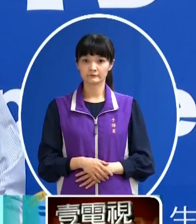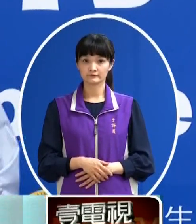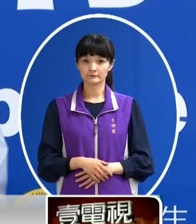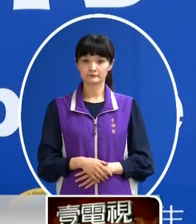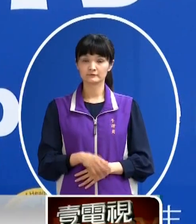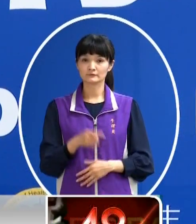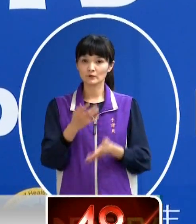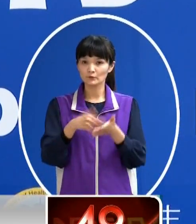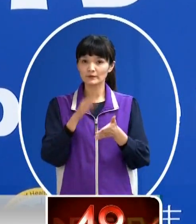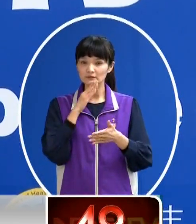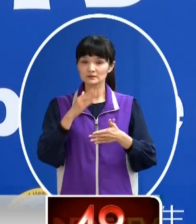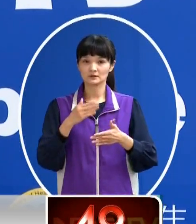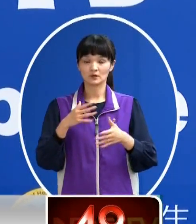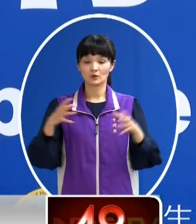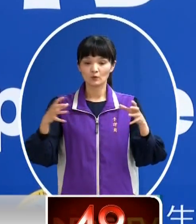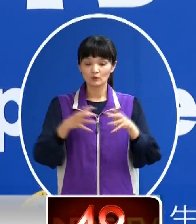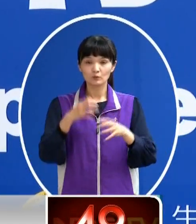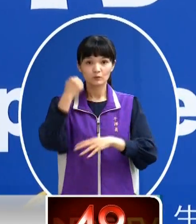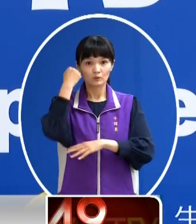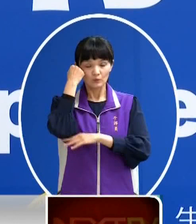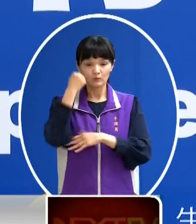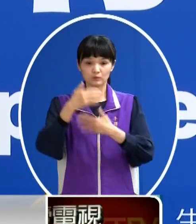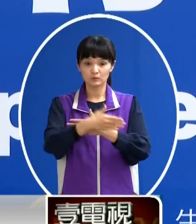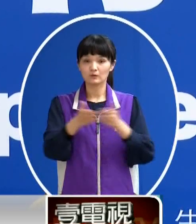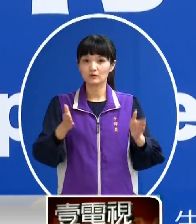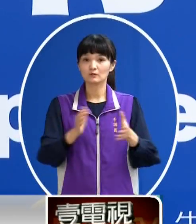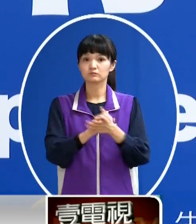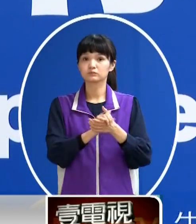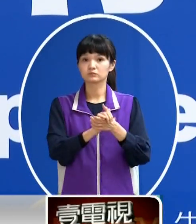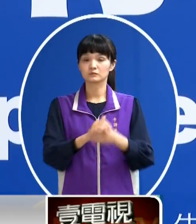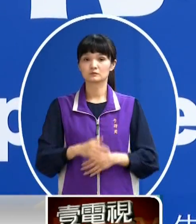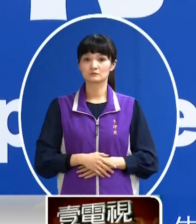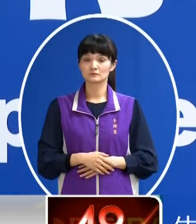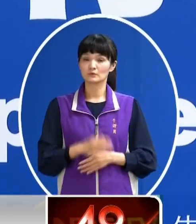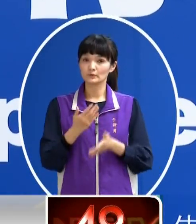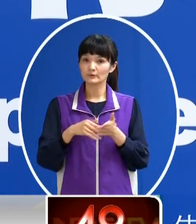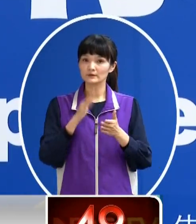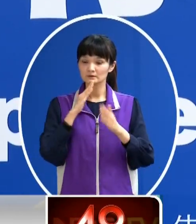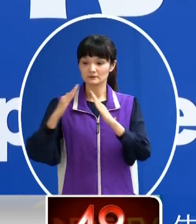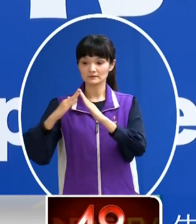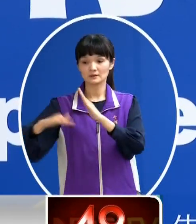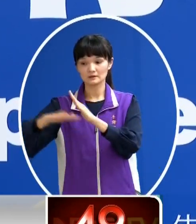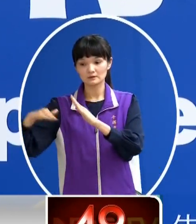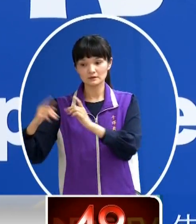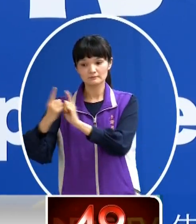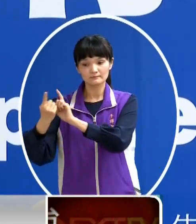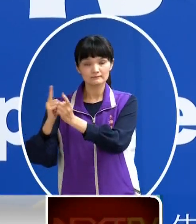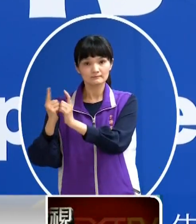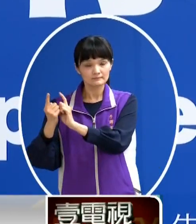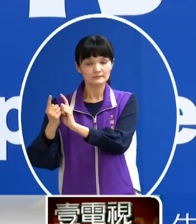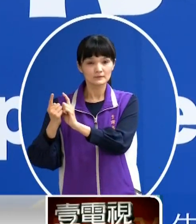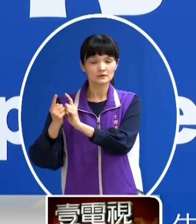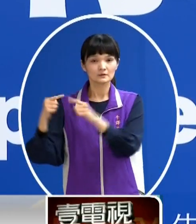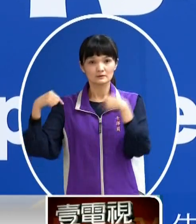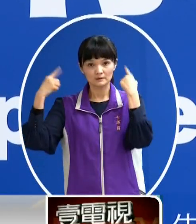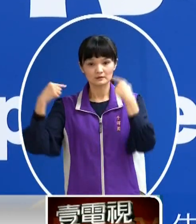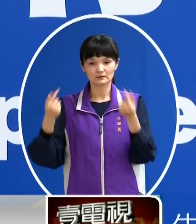是室友啦，就是当作是家庭的密切接触者这样的来看待，所以